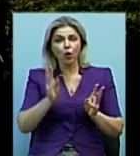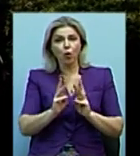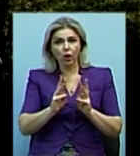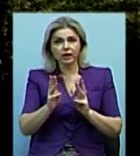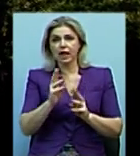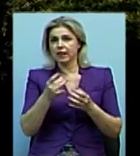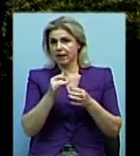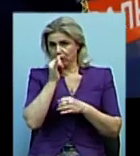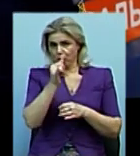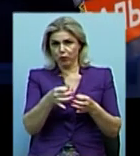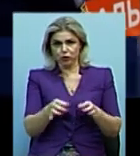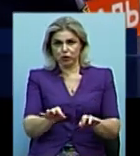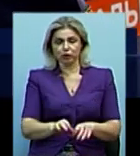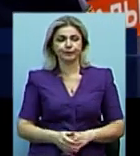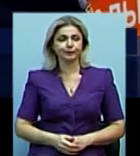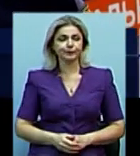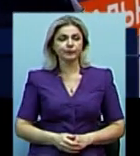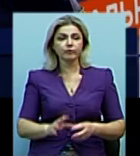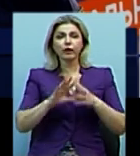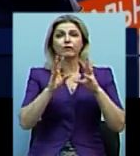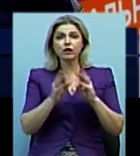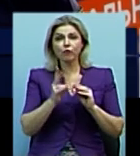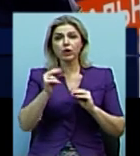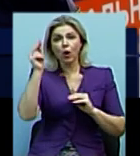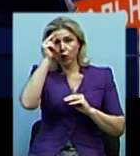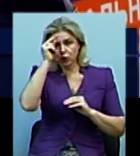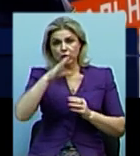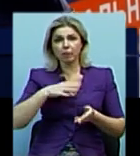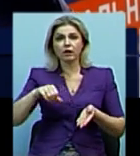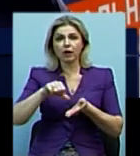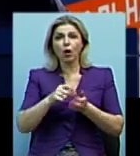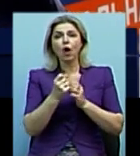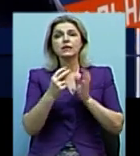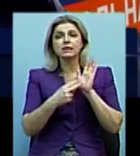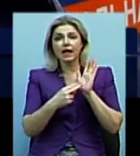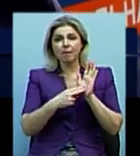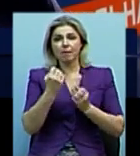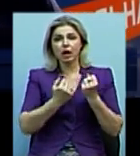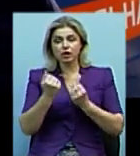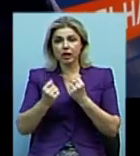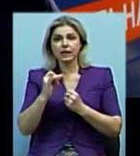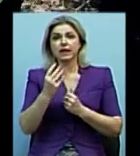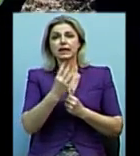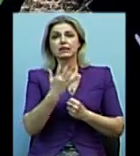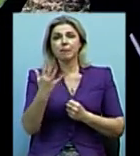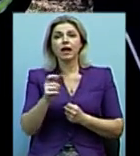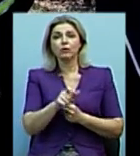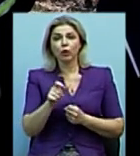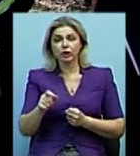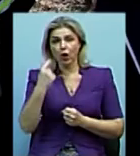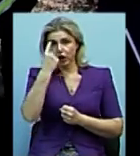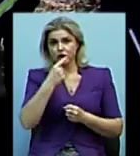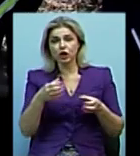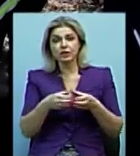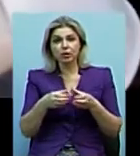не допущено. Всього на навчаннях було задіяно 7 одиниць техніки та 35 чоловік особового складу. За